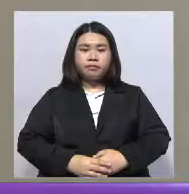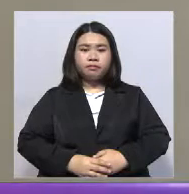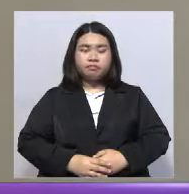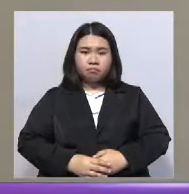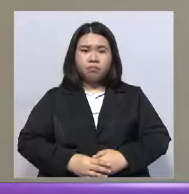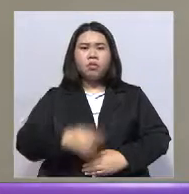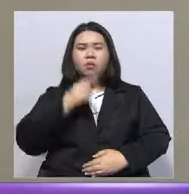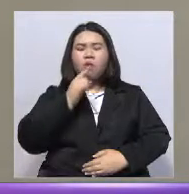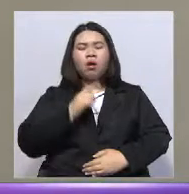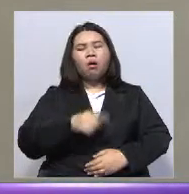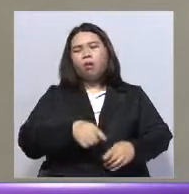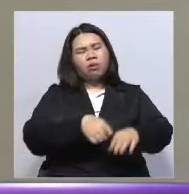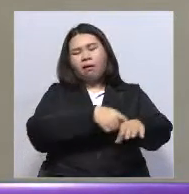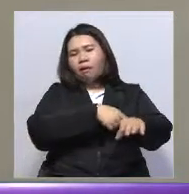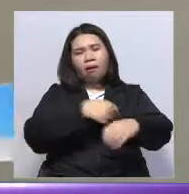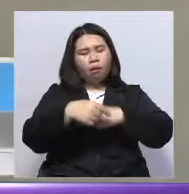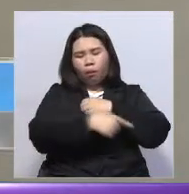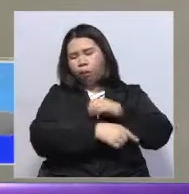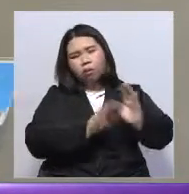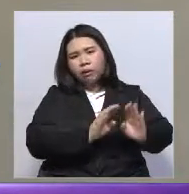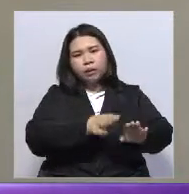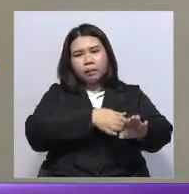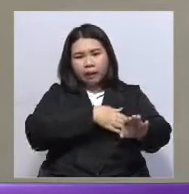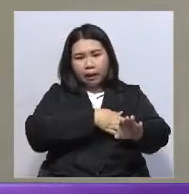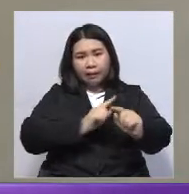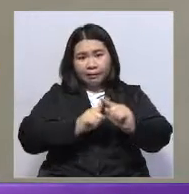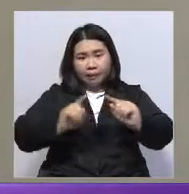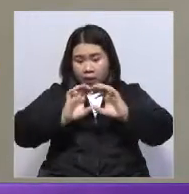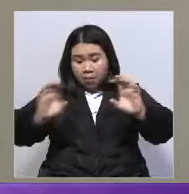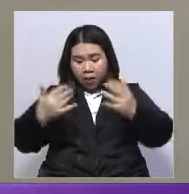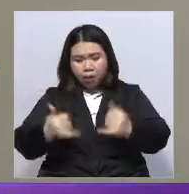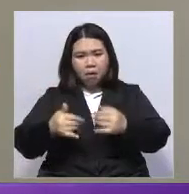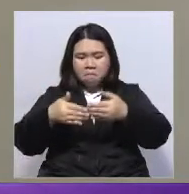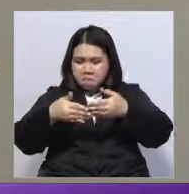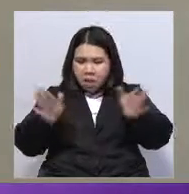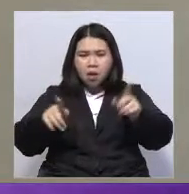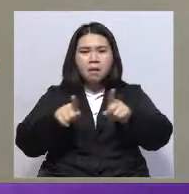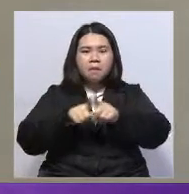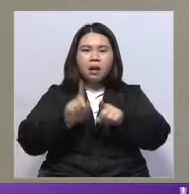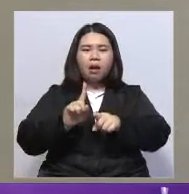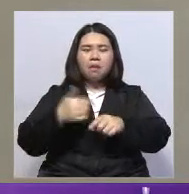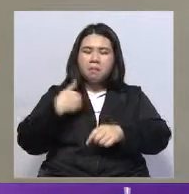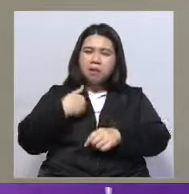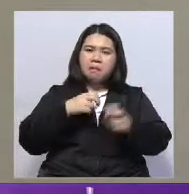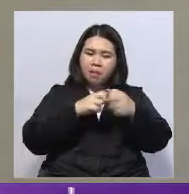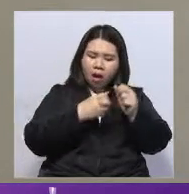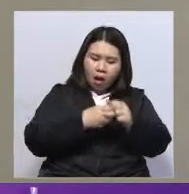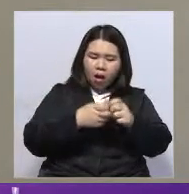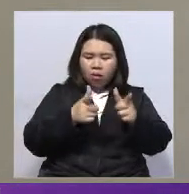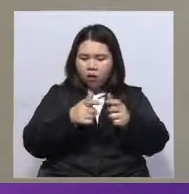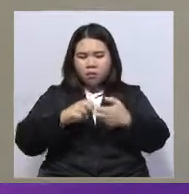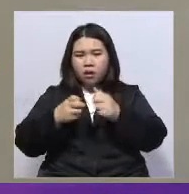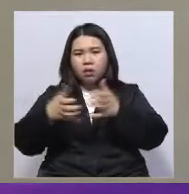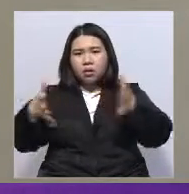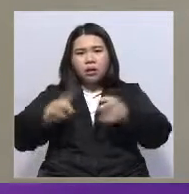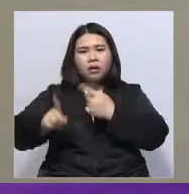มันสะสมก็มายาวนานน่ะก็อยากจะไปทบทวนที่ว่ารัฐบาลนี้ก็เอามาเปิดเผยได้กี่อันแล้วล่ะคดีใหญ่ๆคดีเล็กๆคดีกลางๆก็มาหมดไม่ใช่รัฐบาลนี้